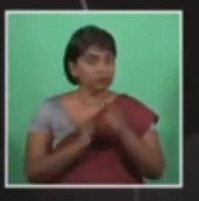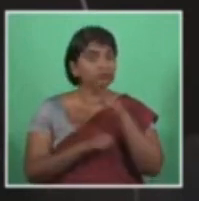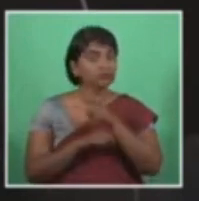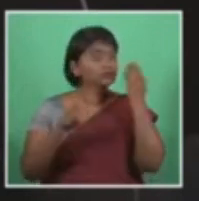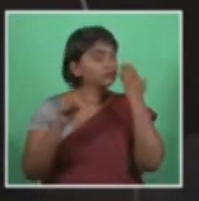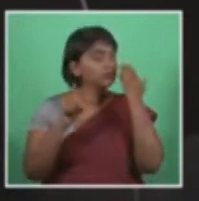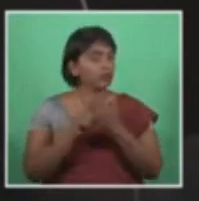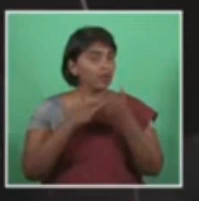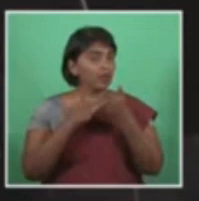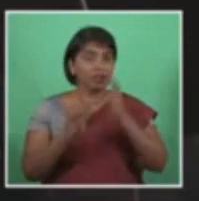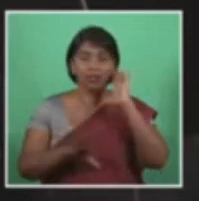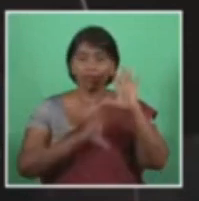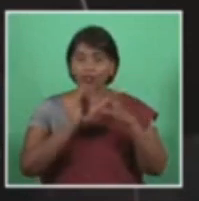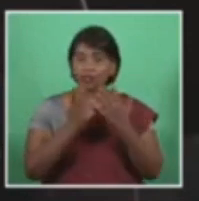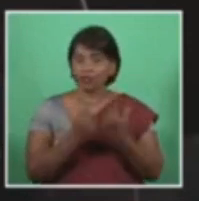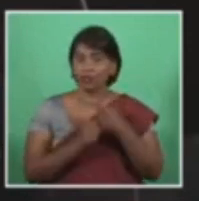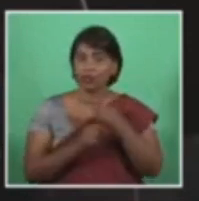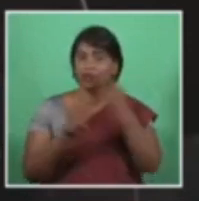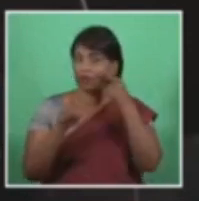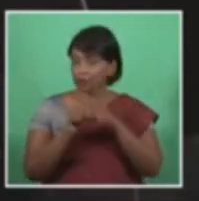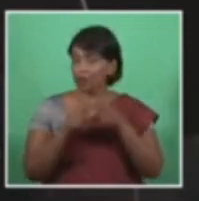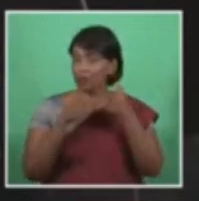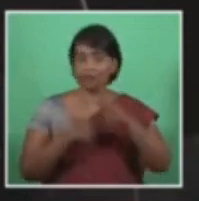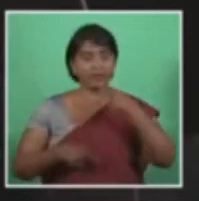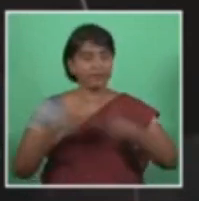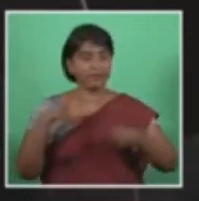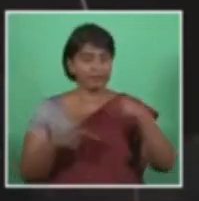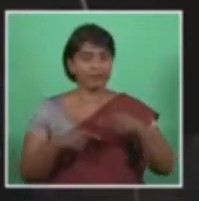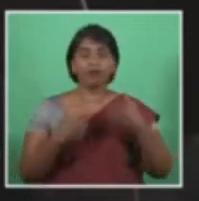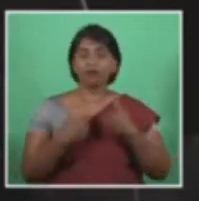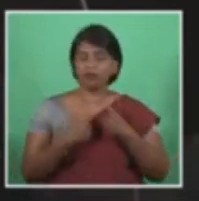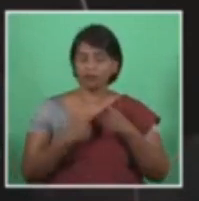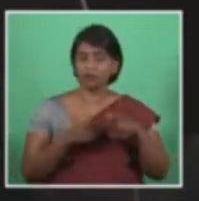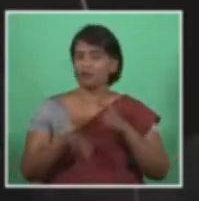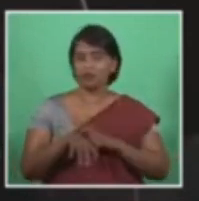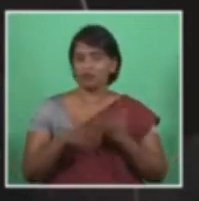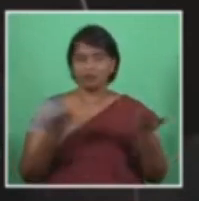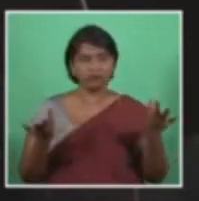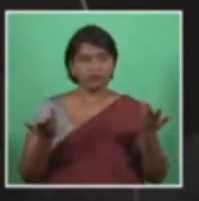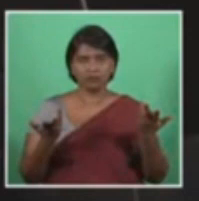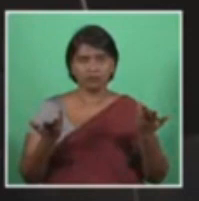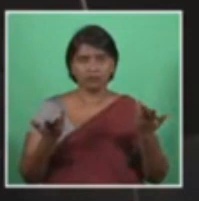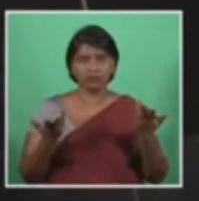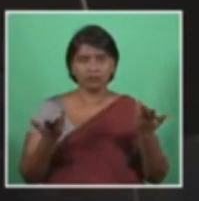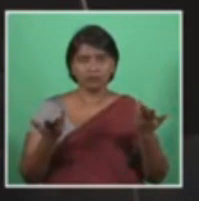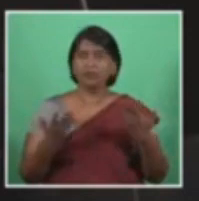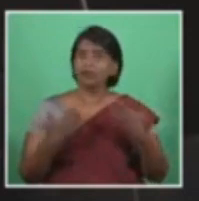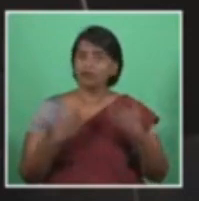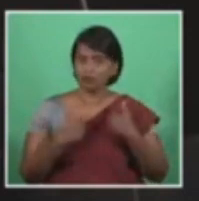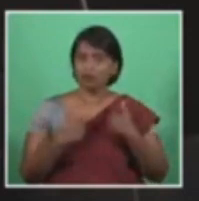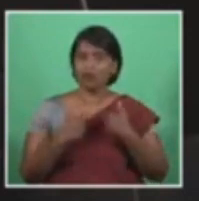පිළිබඳ හරියට තොරතුරු ගන්නත් ඒ පිළිබඳ හරියට විවාදයක් කරන්නත් අපිට මේ අවස්ථාවක් නෑ. අපිට මේ